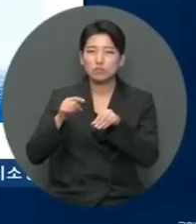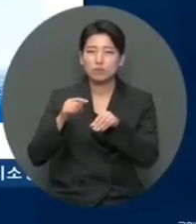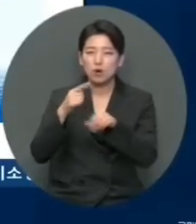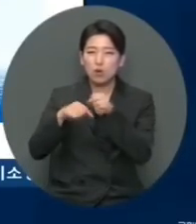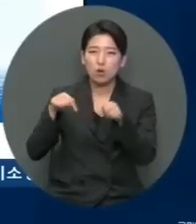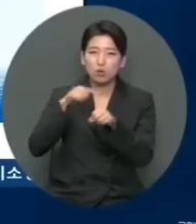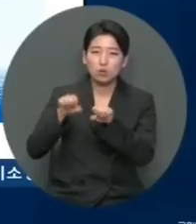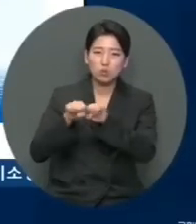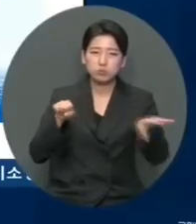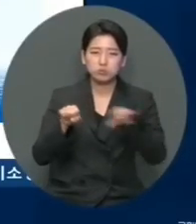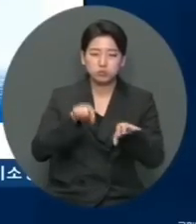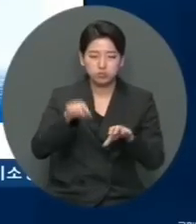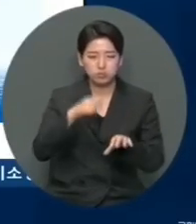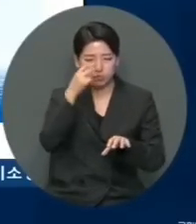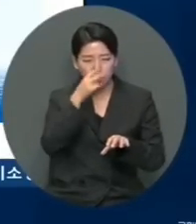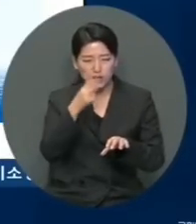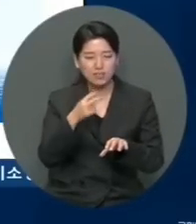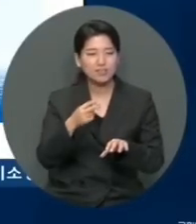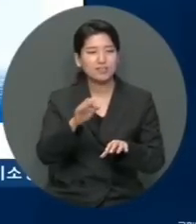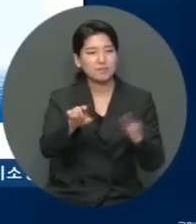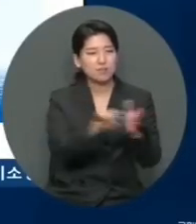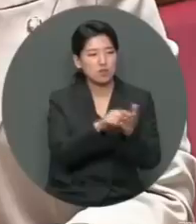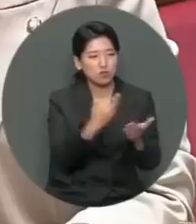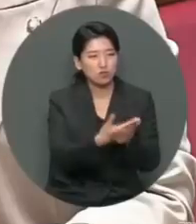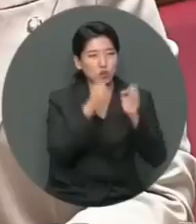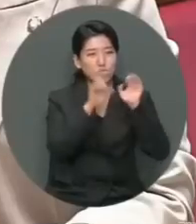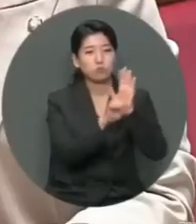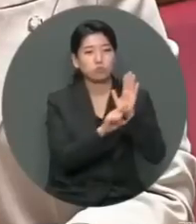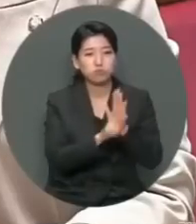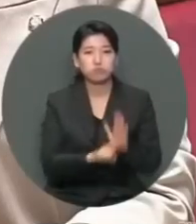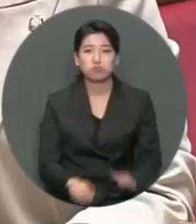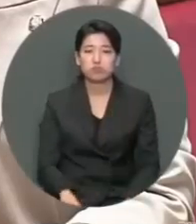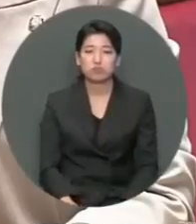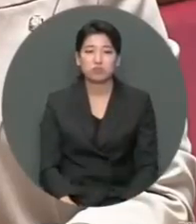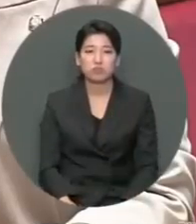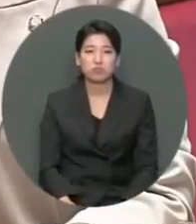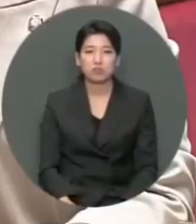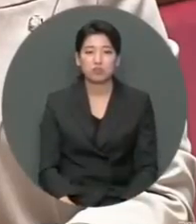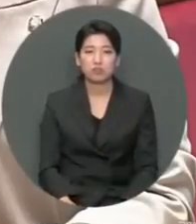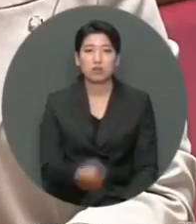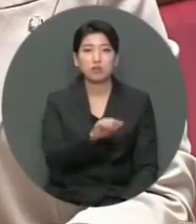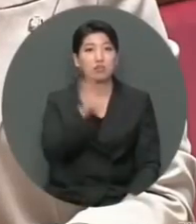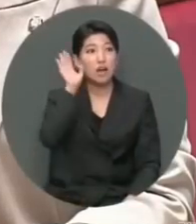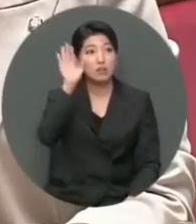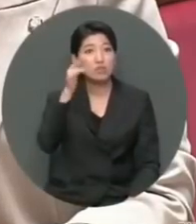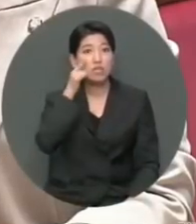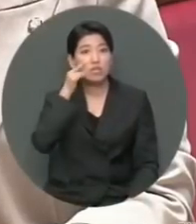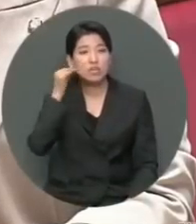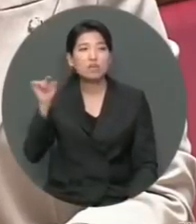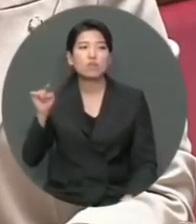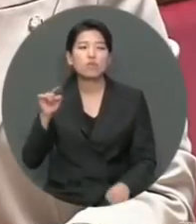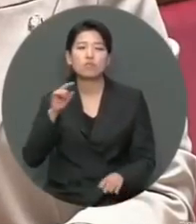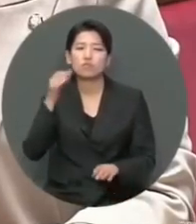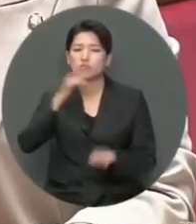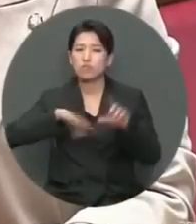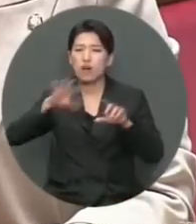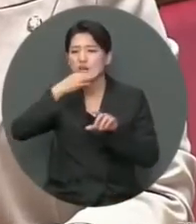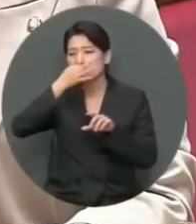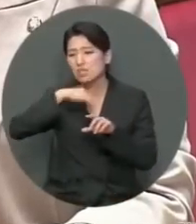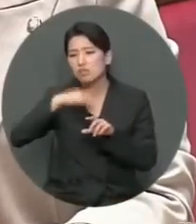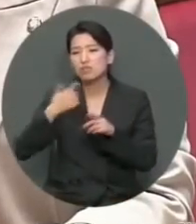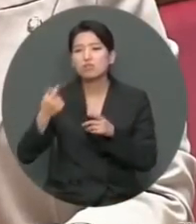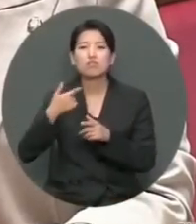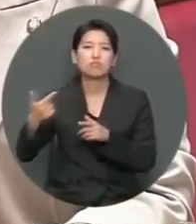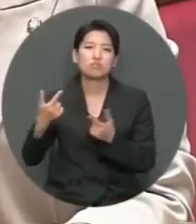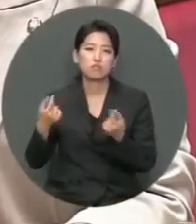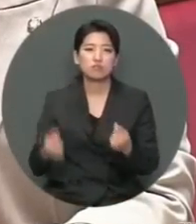이거는 총리님 관리를 좀 하고 고민하셔야 되지 않겠습니까? 아니 방류의 문제는 과학적 기준을 따르면 큰 문제가